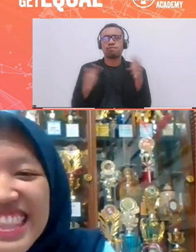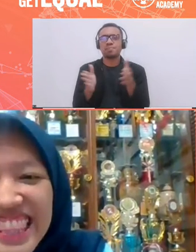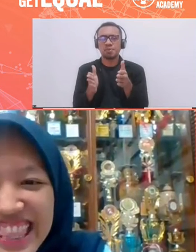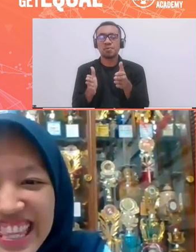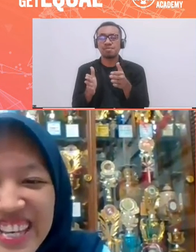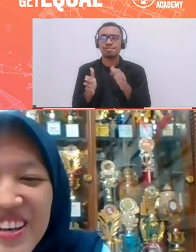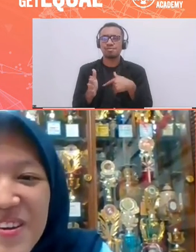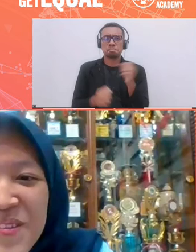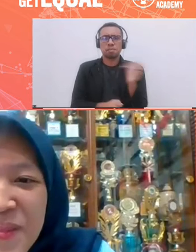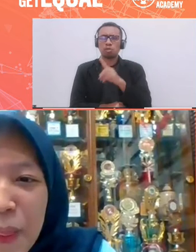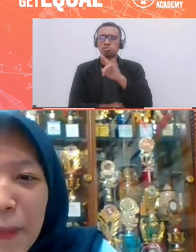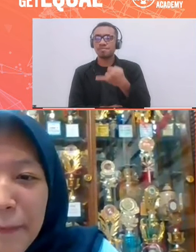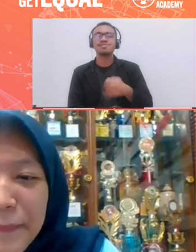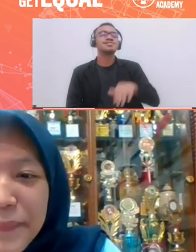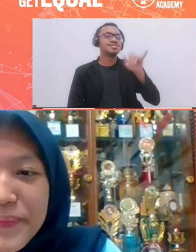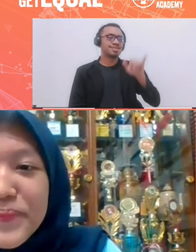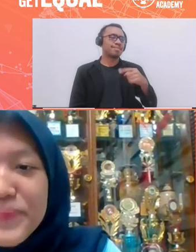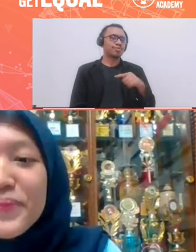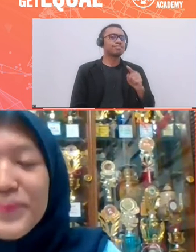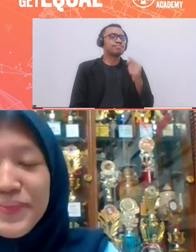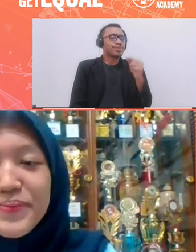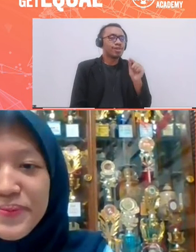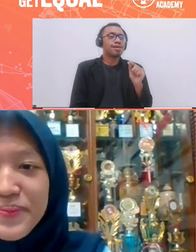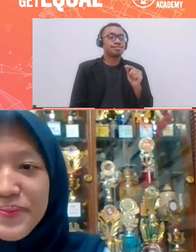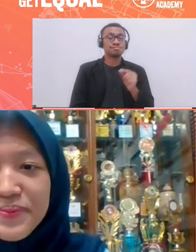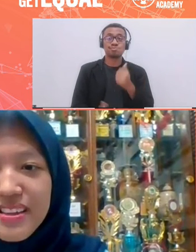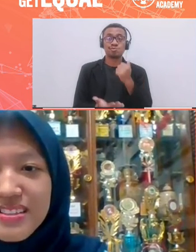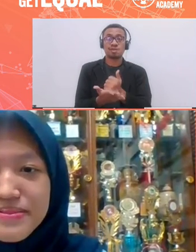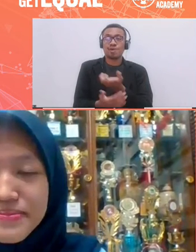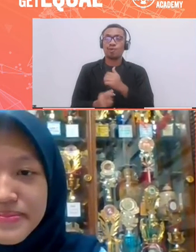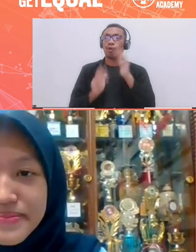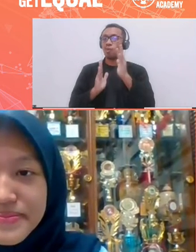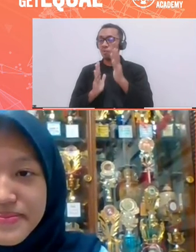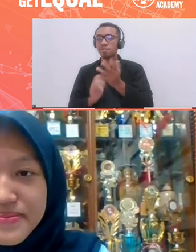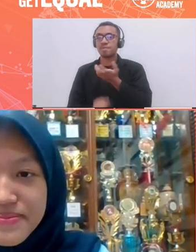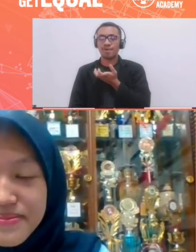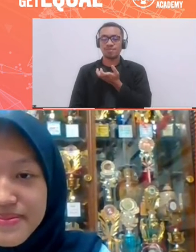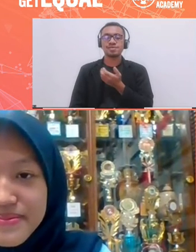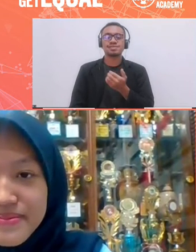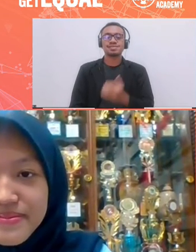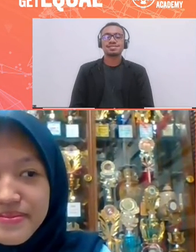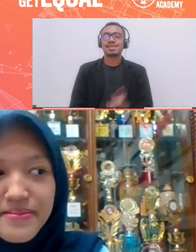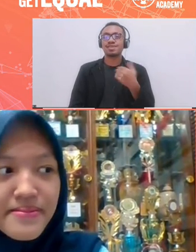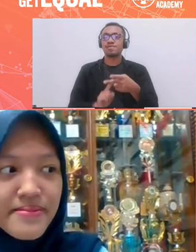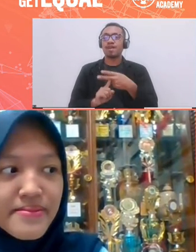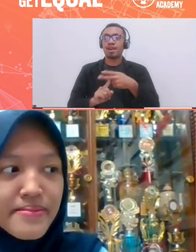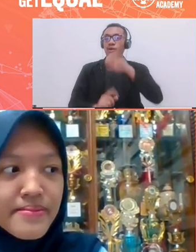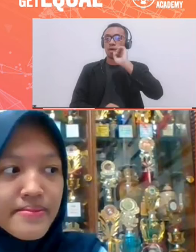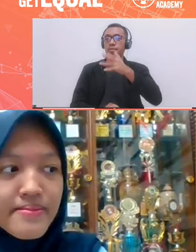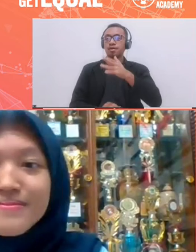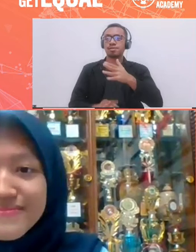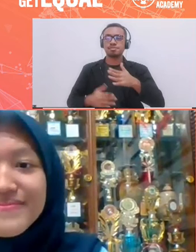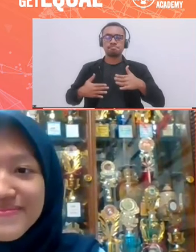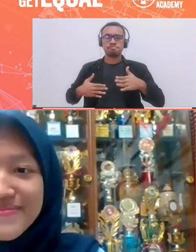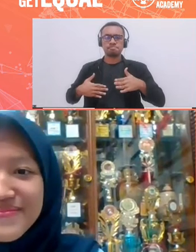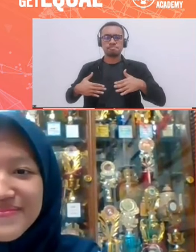bener banget. Kayaknya terus-terusan ngobrol, karena rasanya pasti tadi kalau yang dibilang sama Fayana, excited tapi excitednya